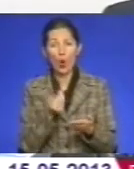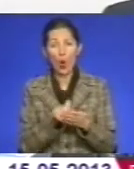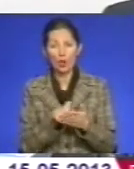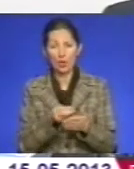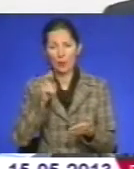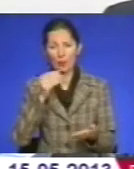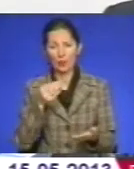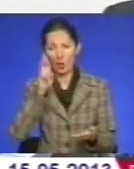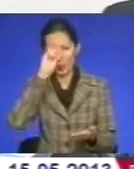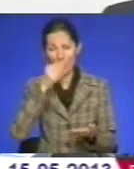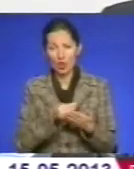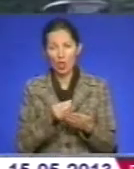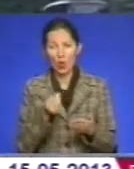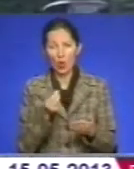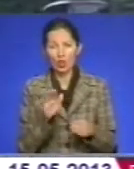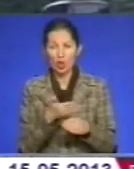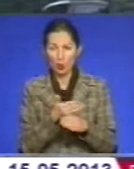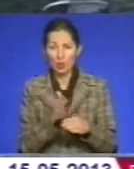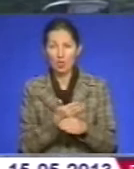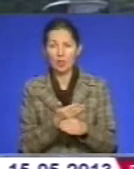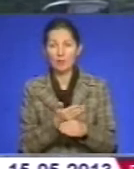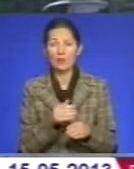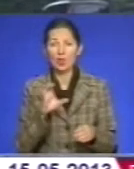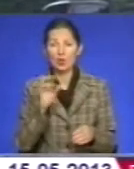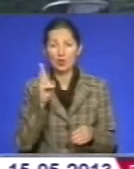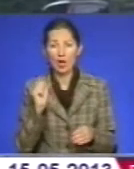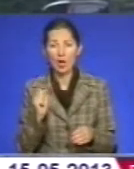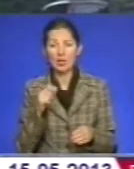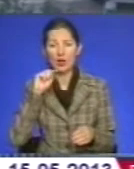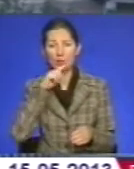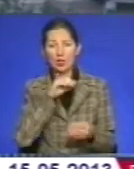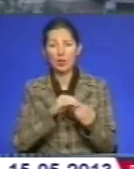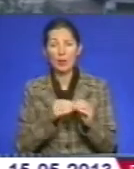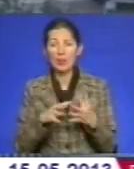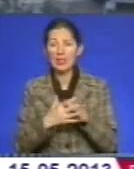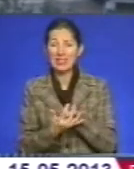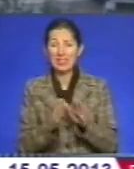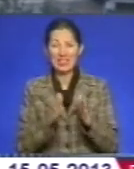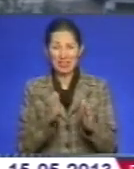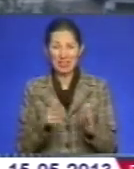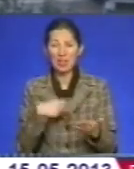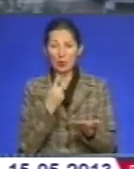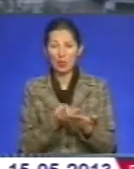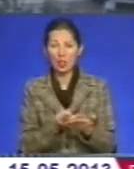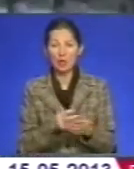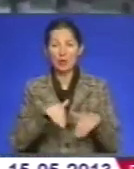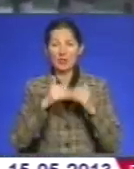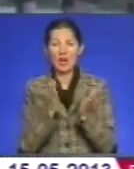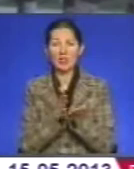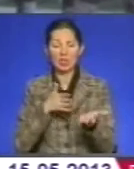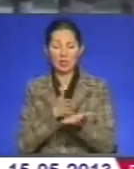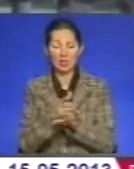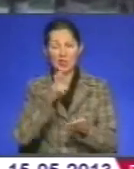бюджетні кошти, і розподілити їх правильно. Соціальні та економічні проблеми на селі не тільки відображають загальні тенденції у державі, там